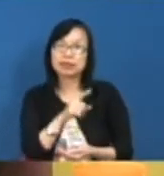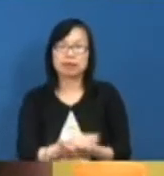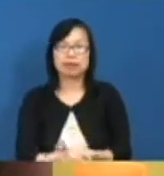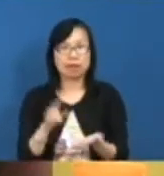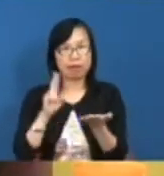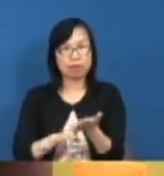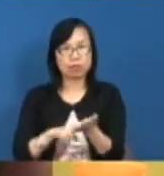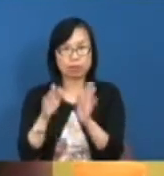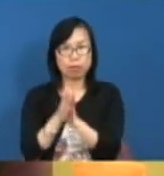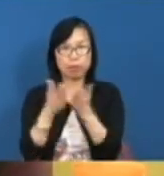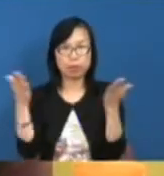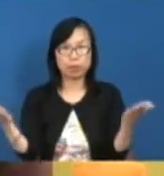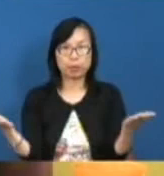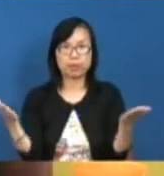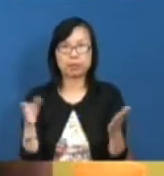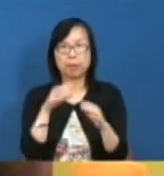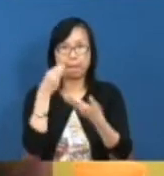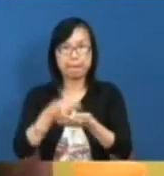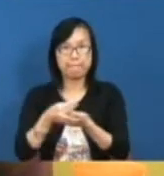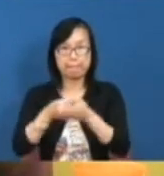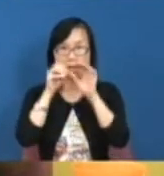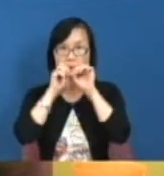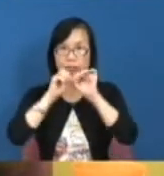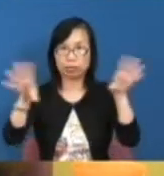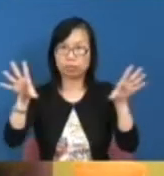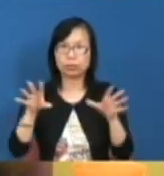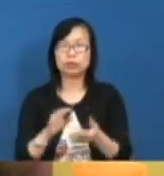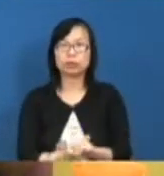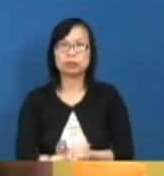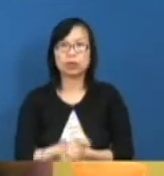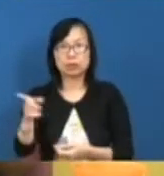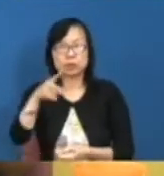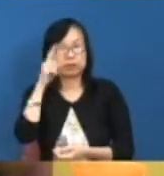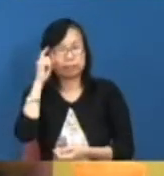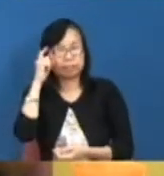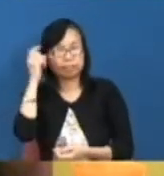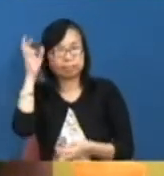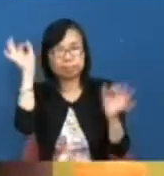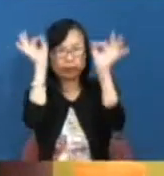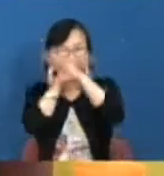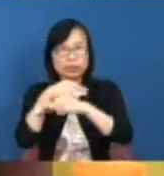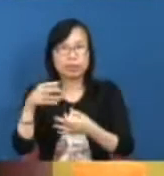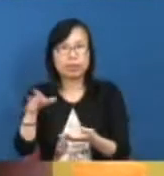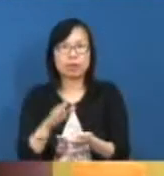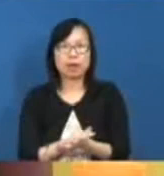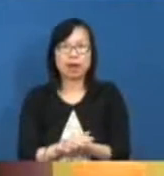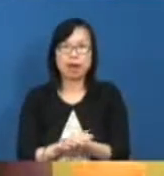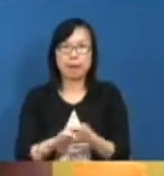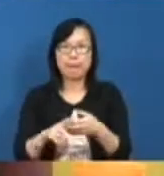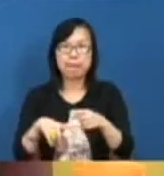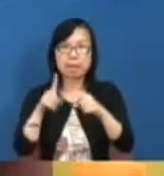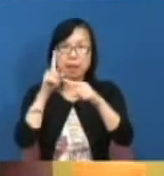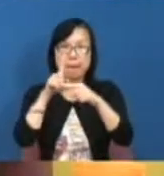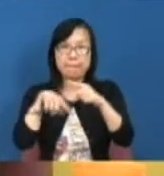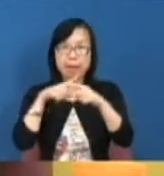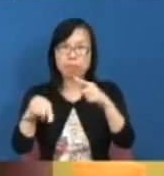咧，即係喺信報賣廣告。我初以為佢喺文匯賣，文匯賣唔使錢，我就覺得。即係唔出奇， 一定 咁啊！信報賣唔知係咪李澤楷